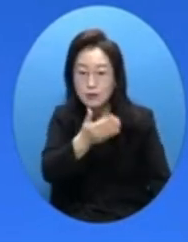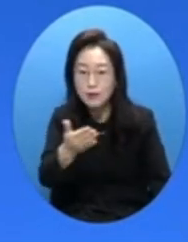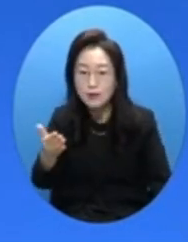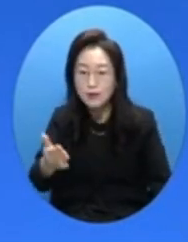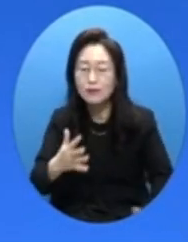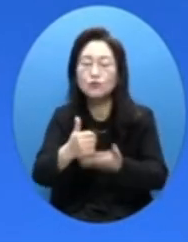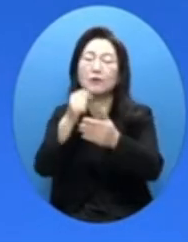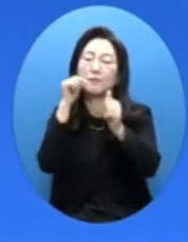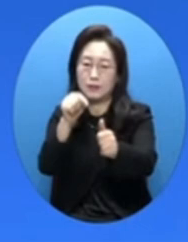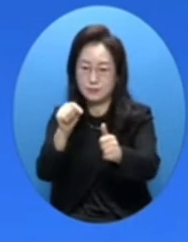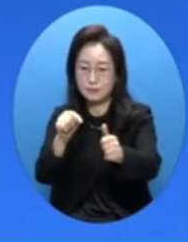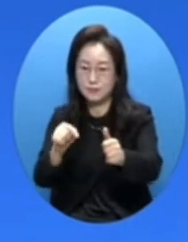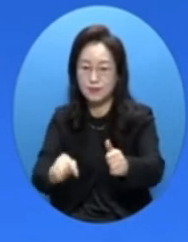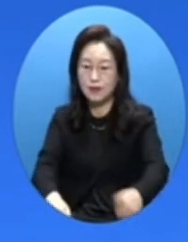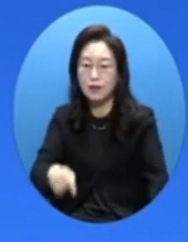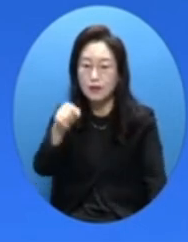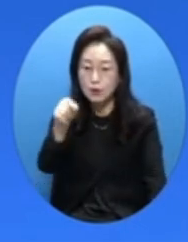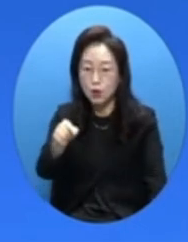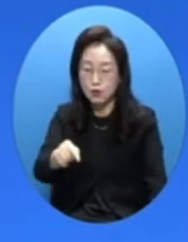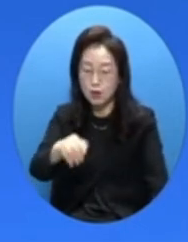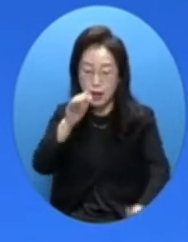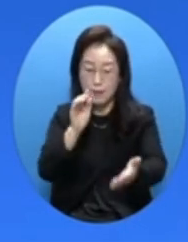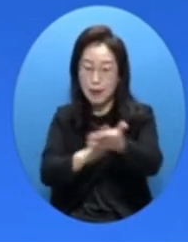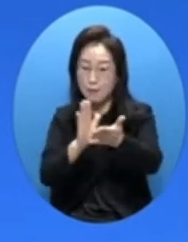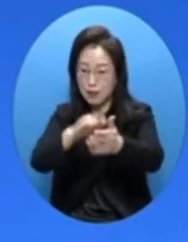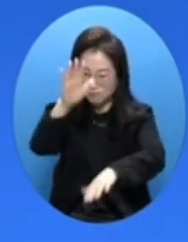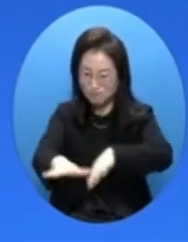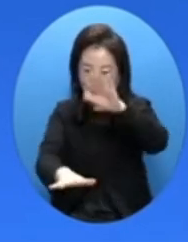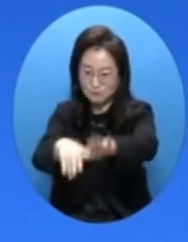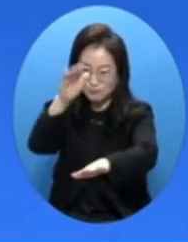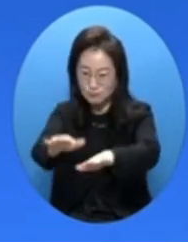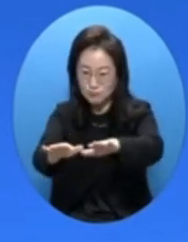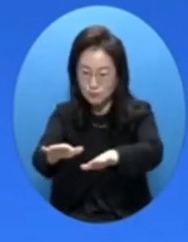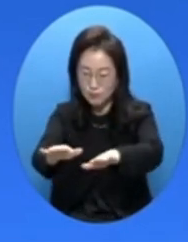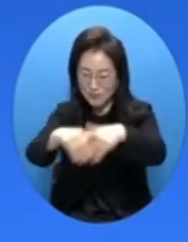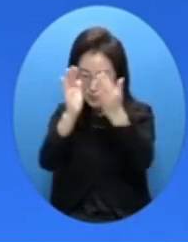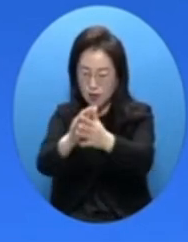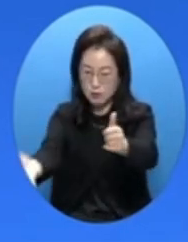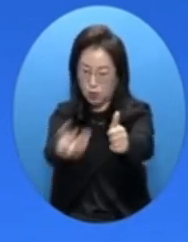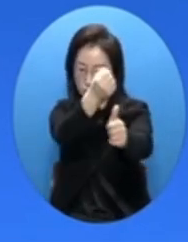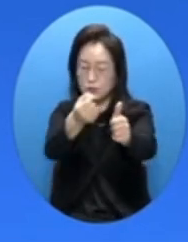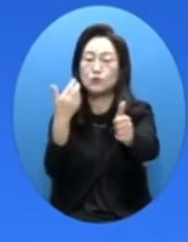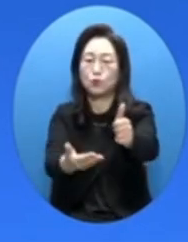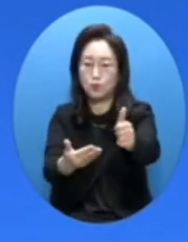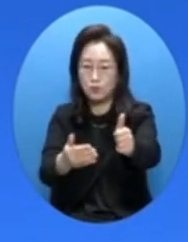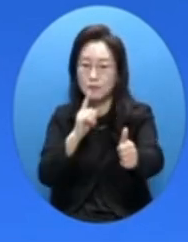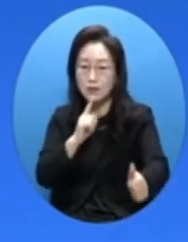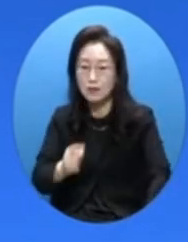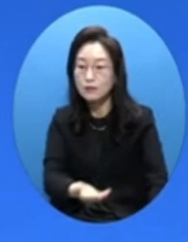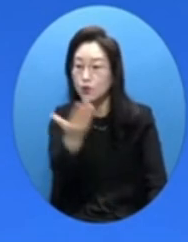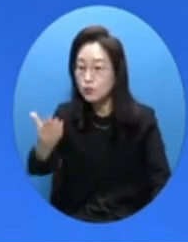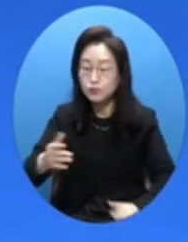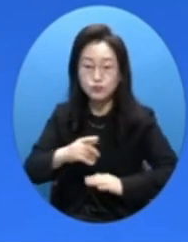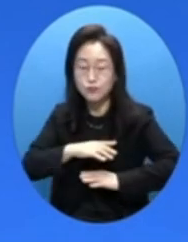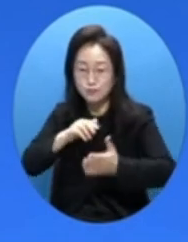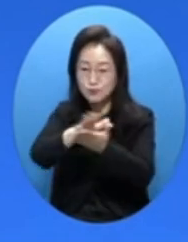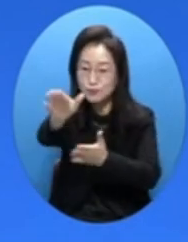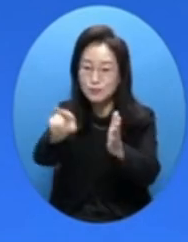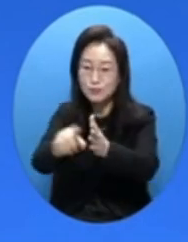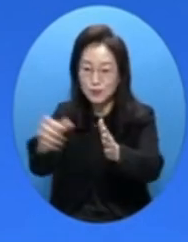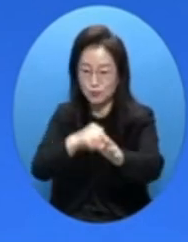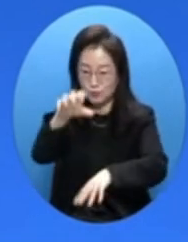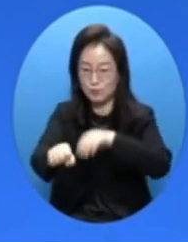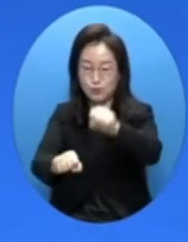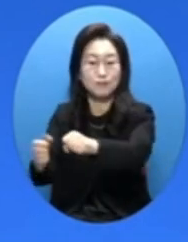주님 말씀하십니다. 내 발바닥으로 밟는 땅을 다 너에게 주었노라. 여러분 두려움을 물리치고 믿음으로 정복해 나가는 여러분